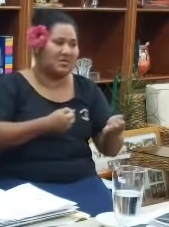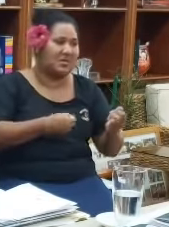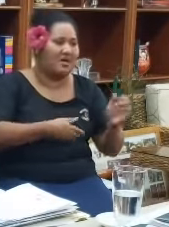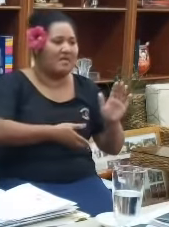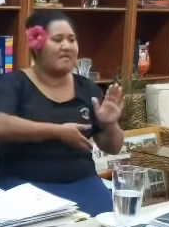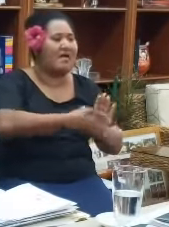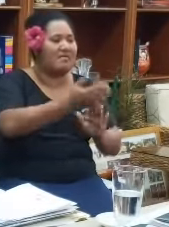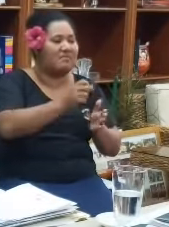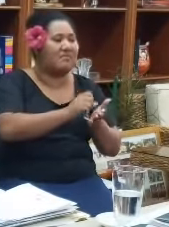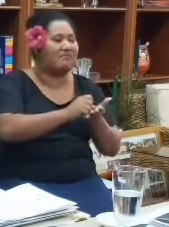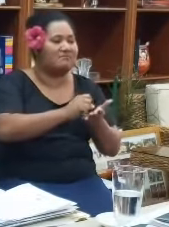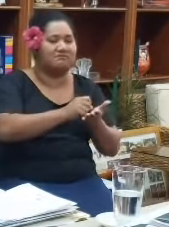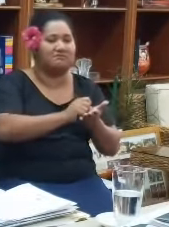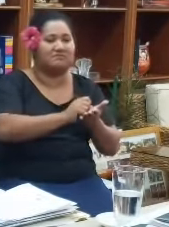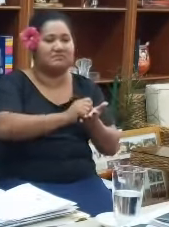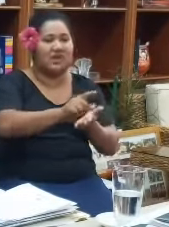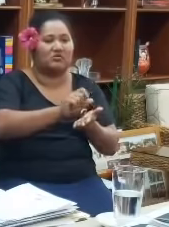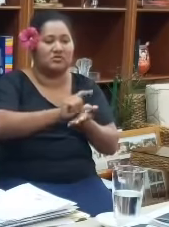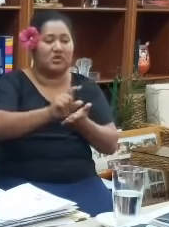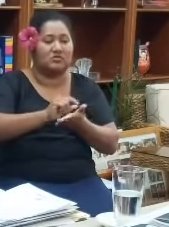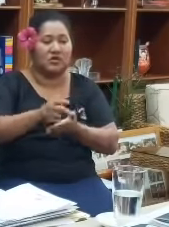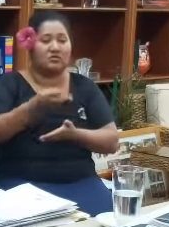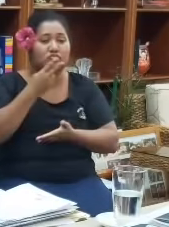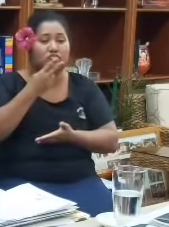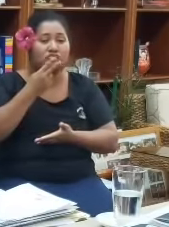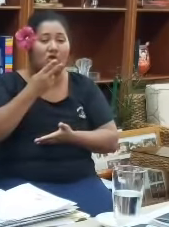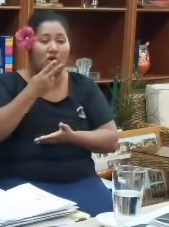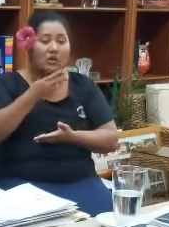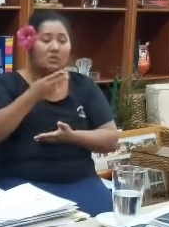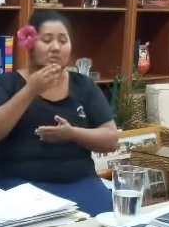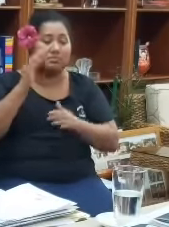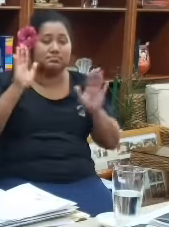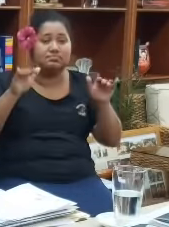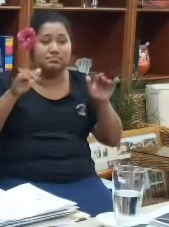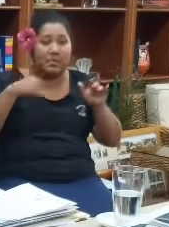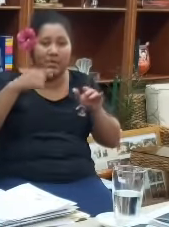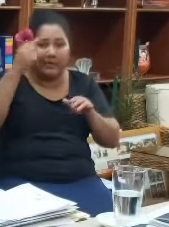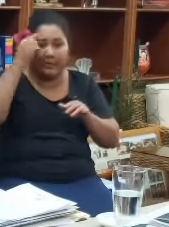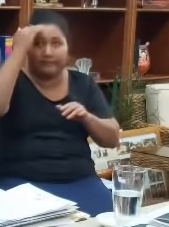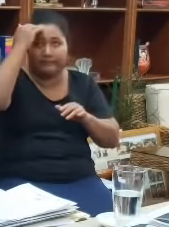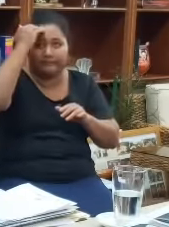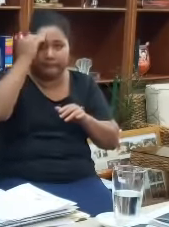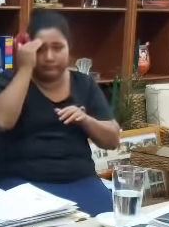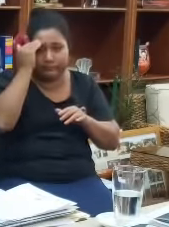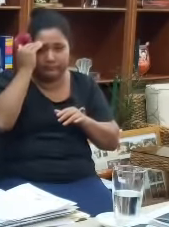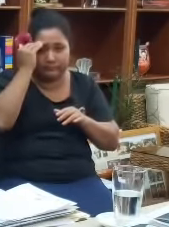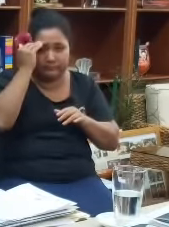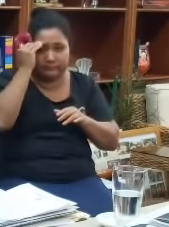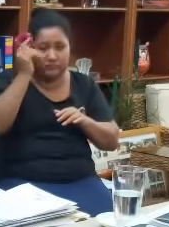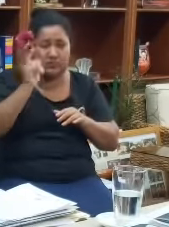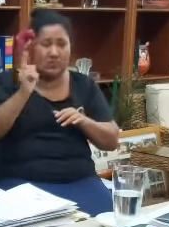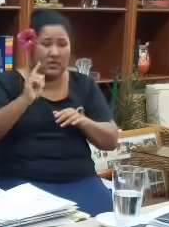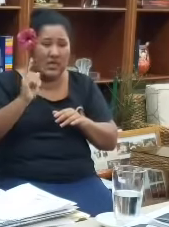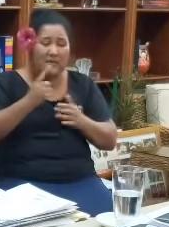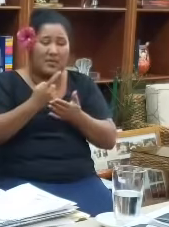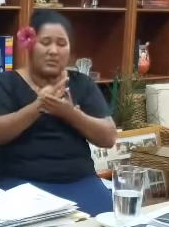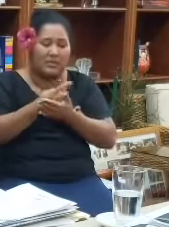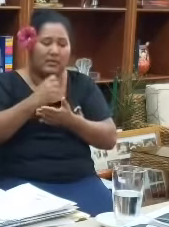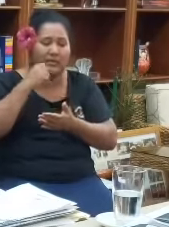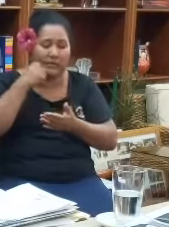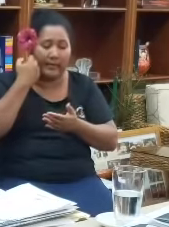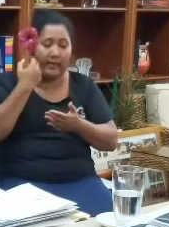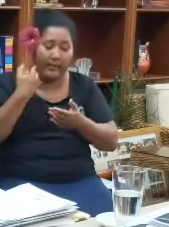ulai, a whai ngai le mafofau. E pawalale o le mea, e whaipea,